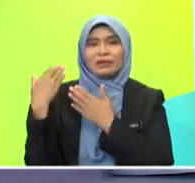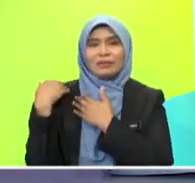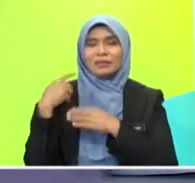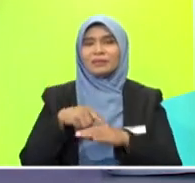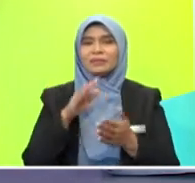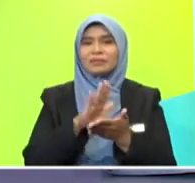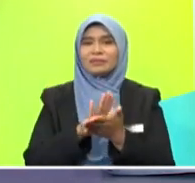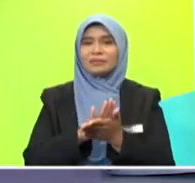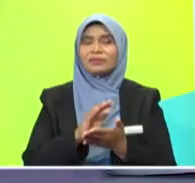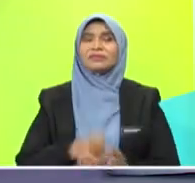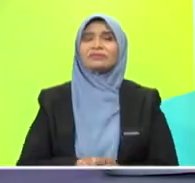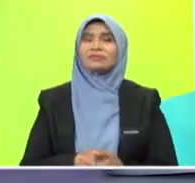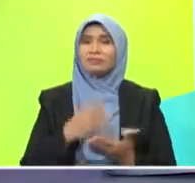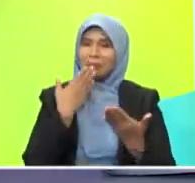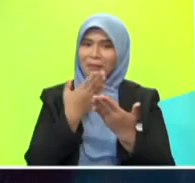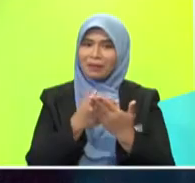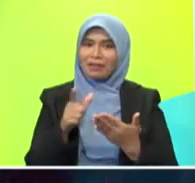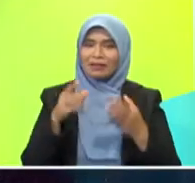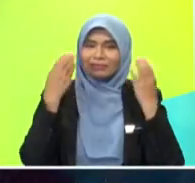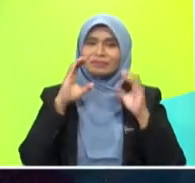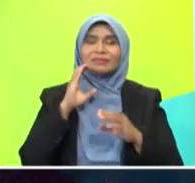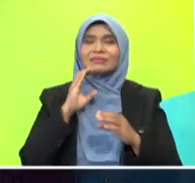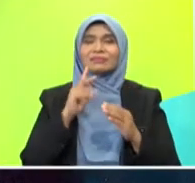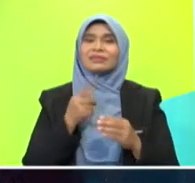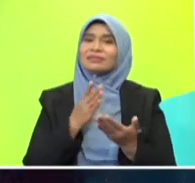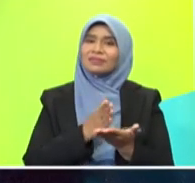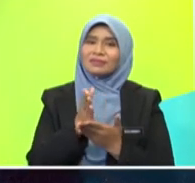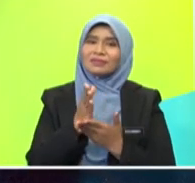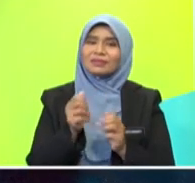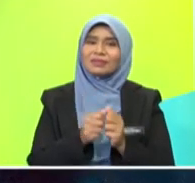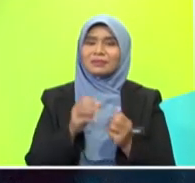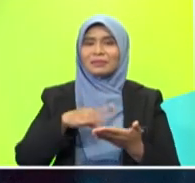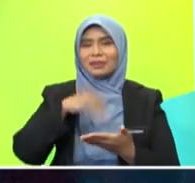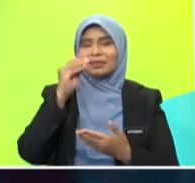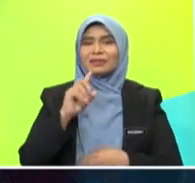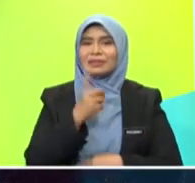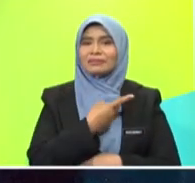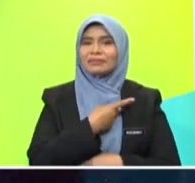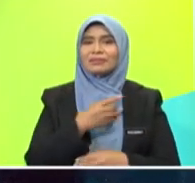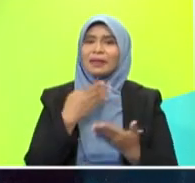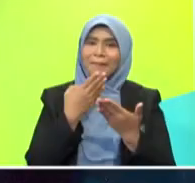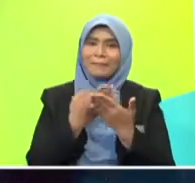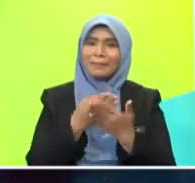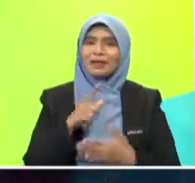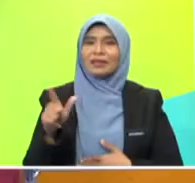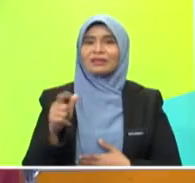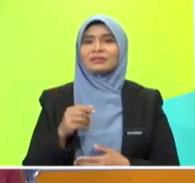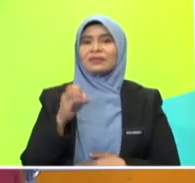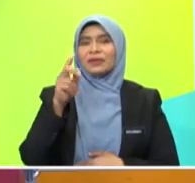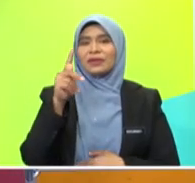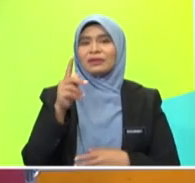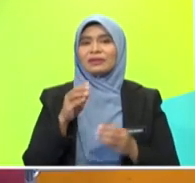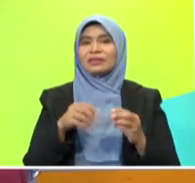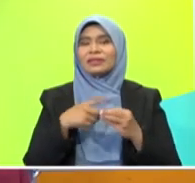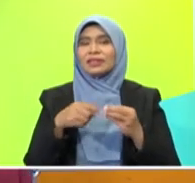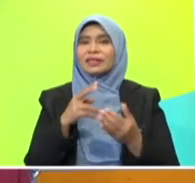sekolah hujan Diteruskan dengan pembelajaran kita pada hari ini Oke tentang nilai